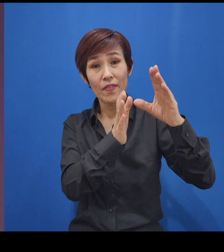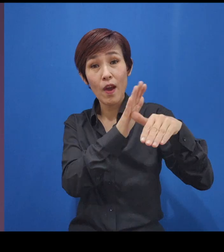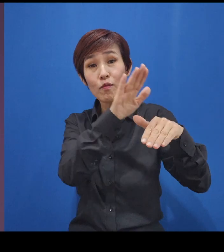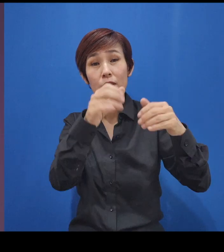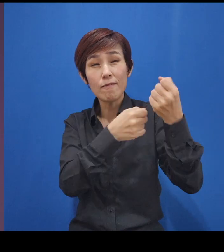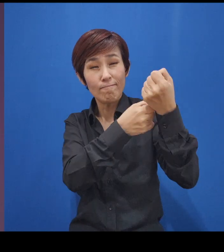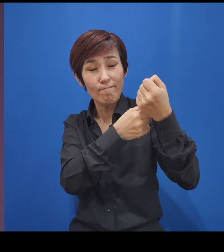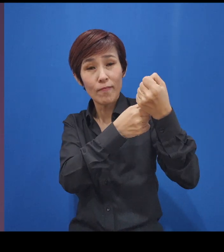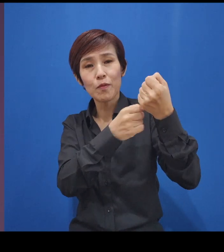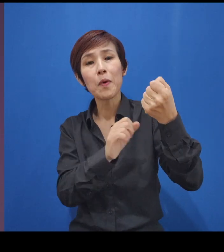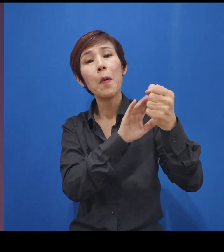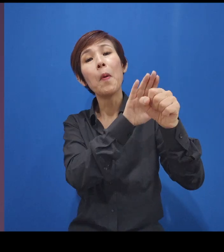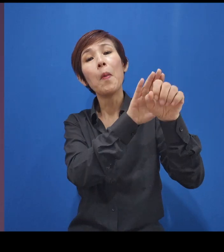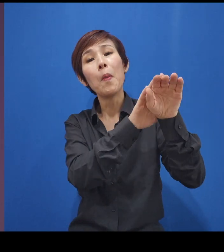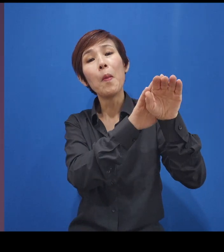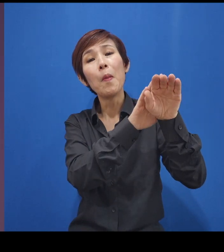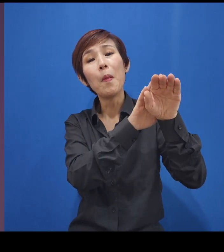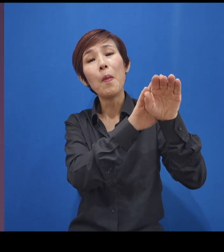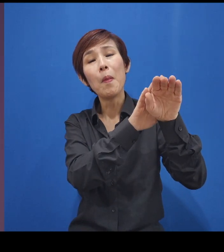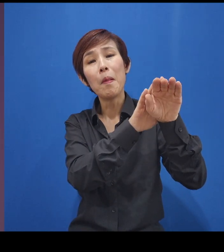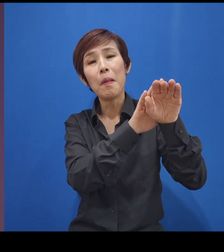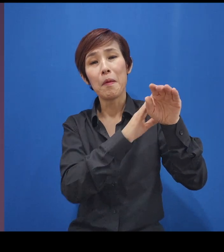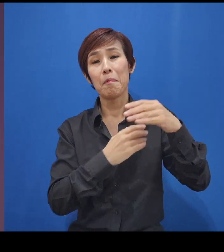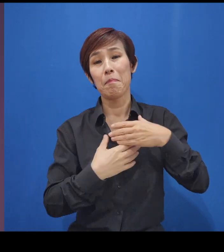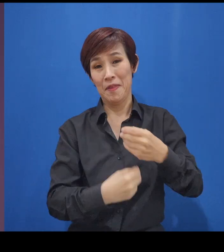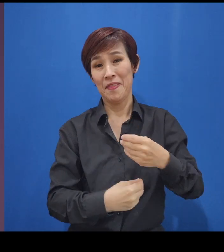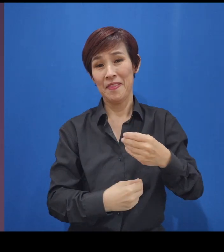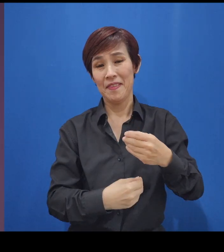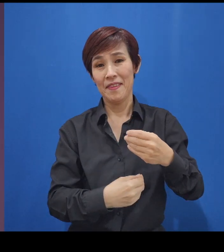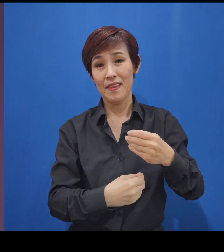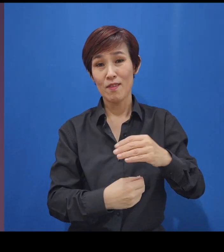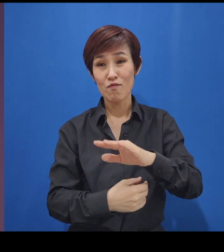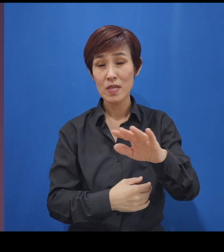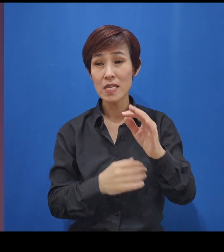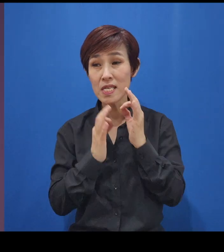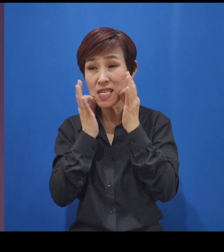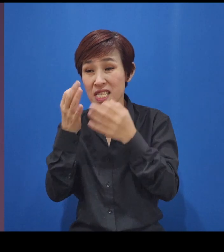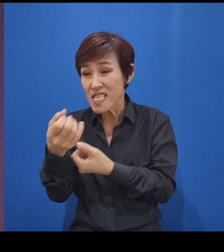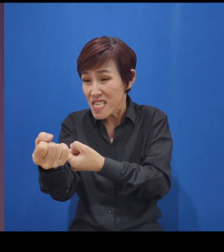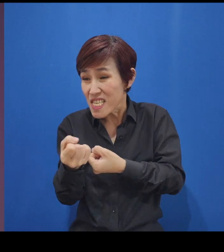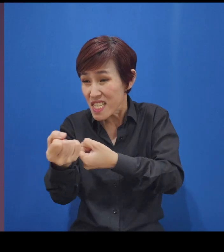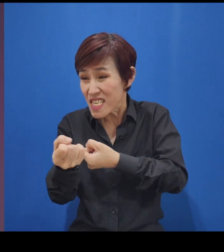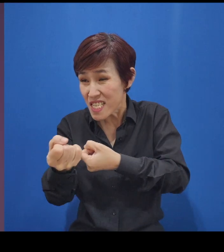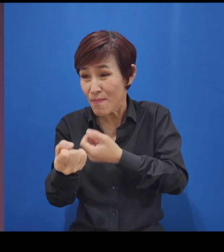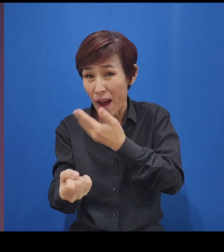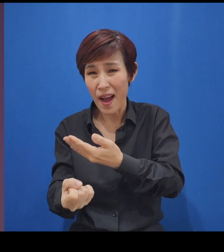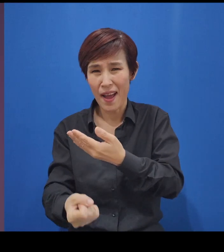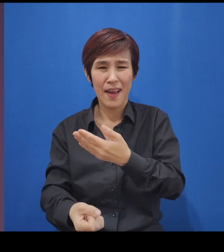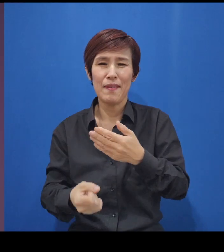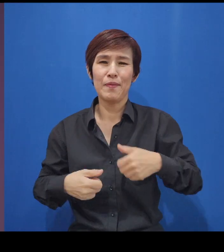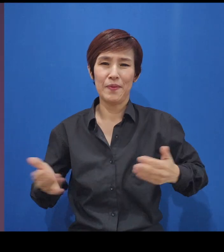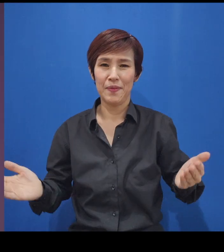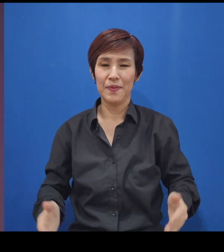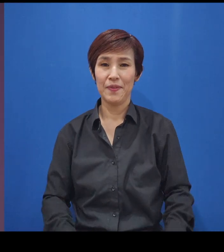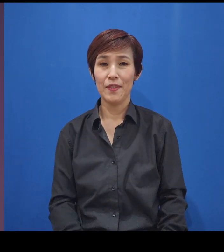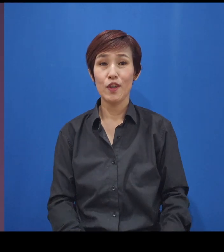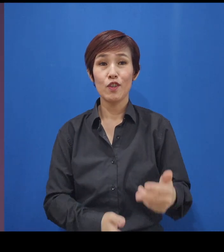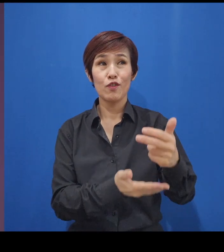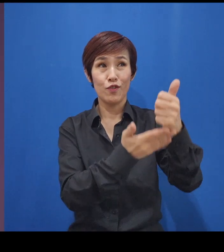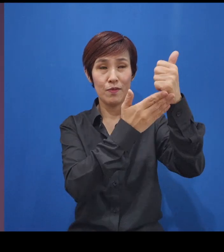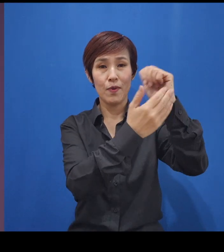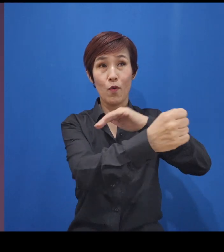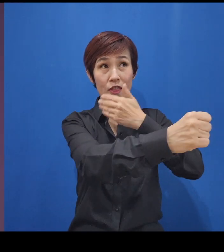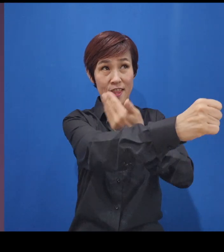우리는 손만 딱 올려두면 되지 우리가 힘쓸 필요가 전혀 없다. 주의 권능이 우리의